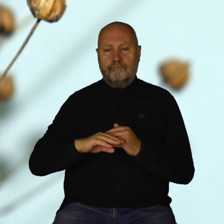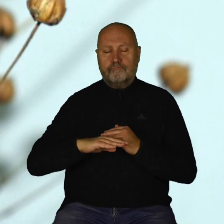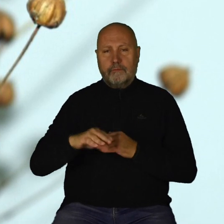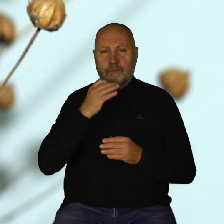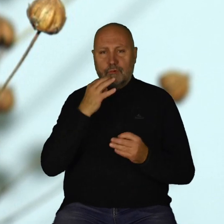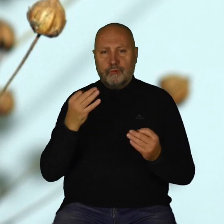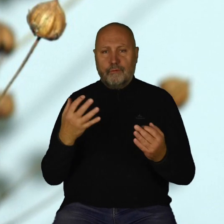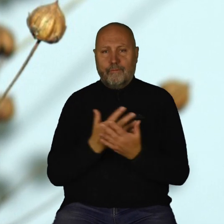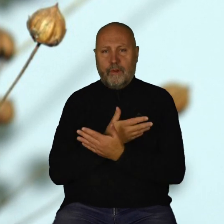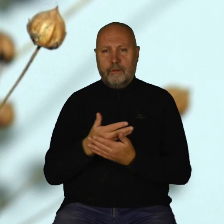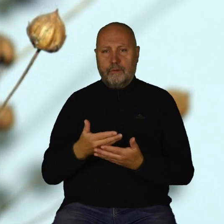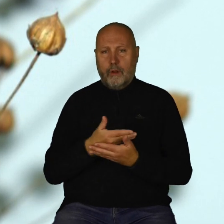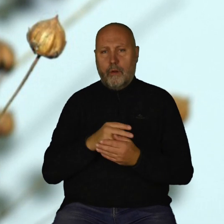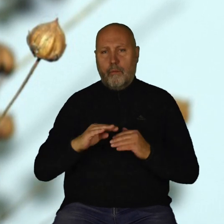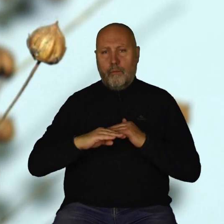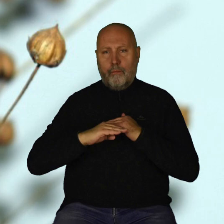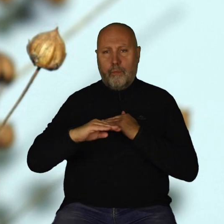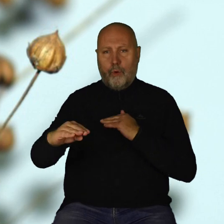Piaszczysta